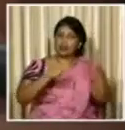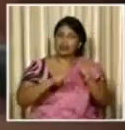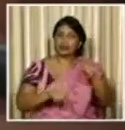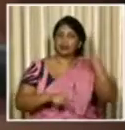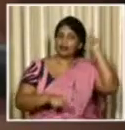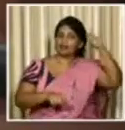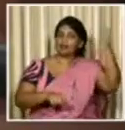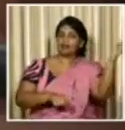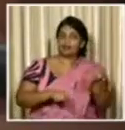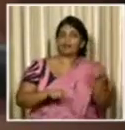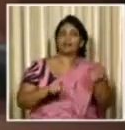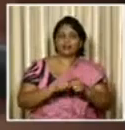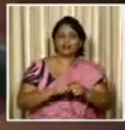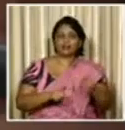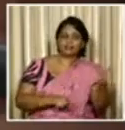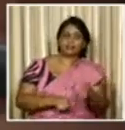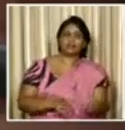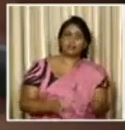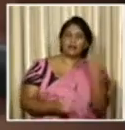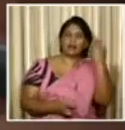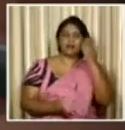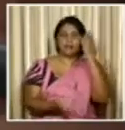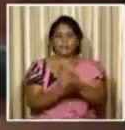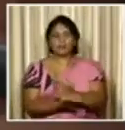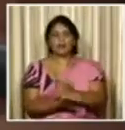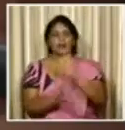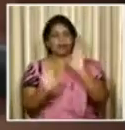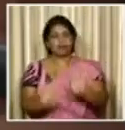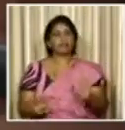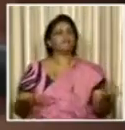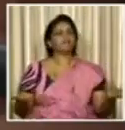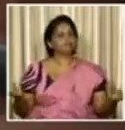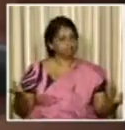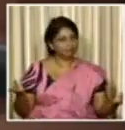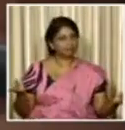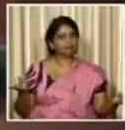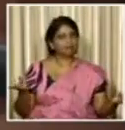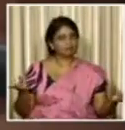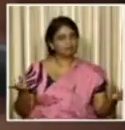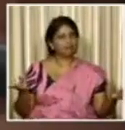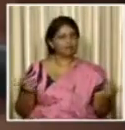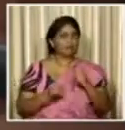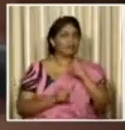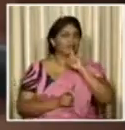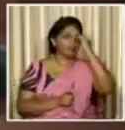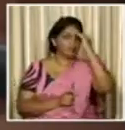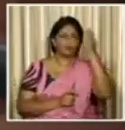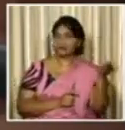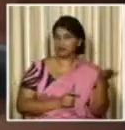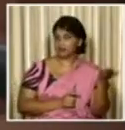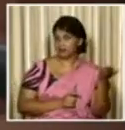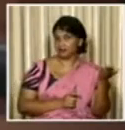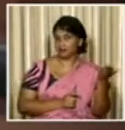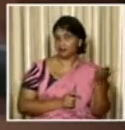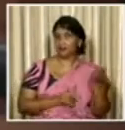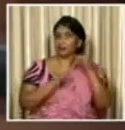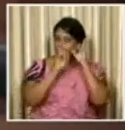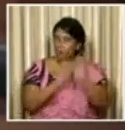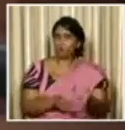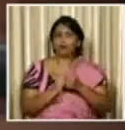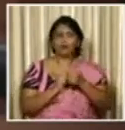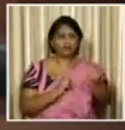Ambaru awak ini, ni tu jah kene kote anawa, hitu kene kote indo, macam mana? Mereka ni kata naik kore, mereka ni siddu